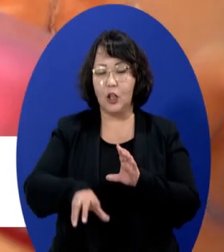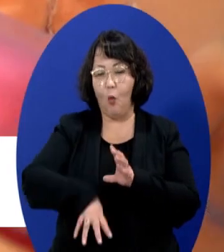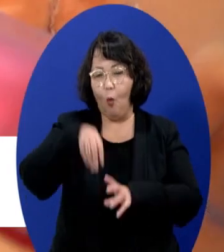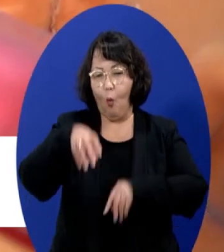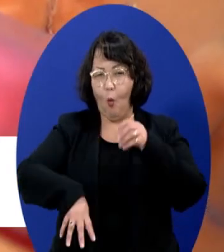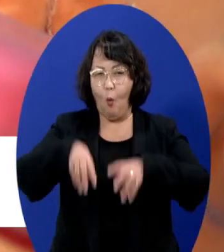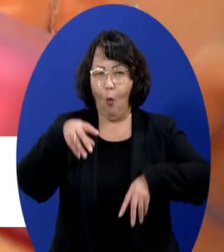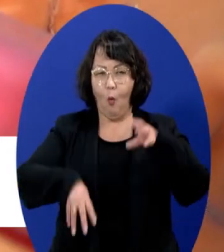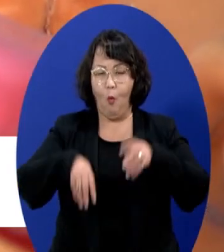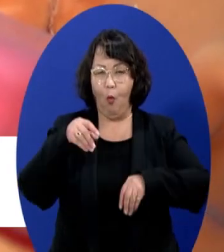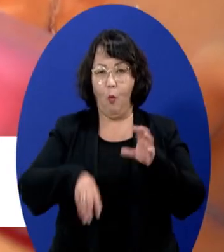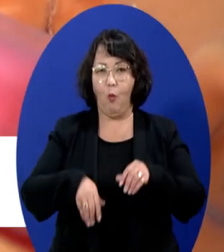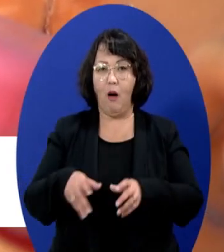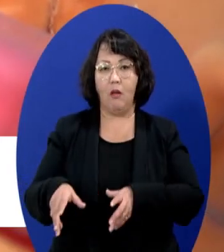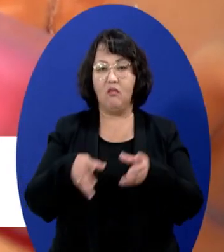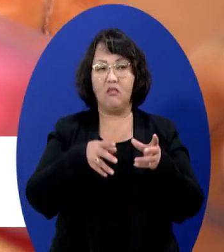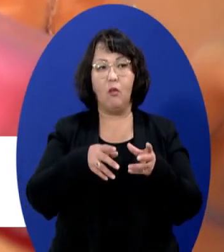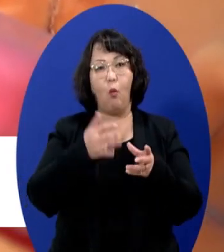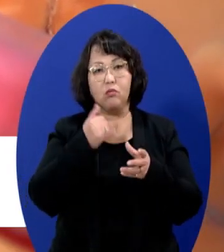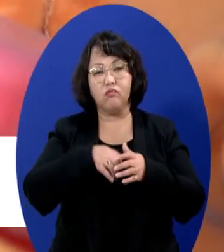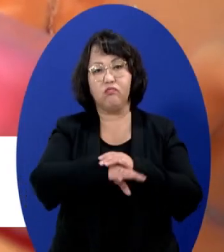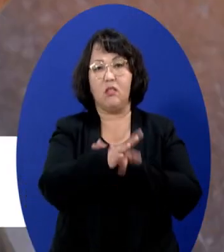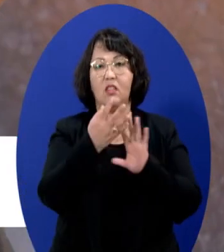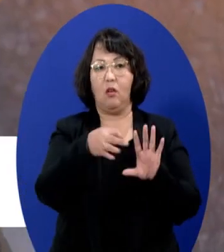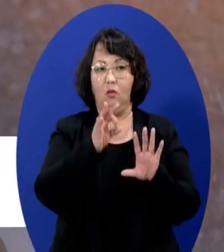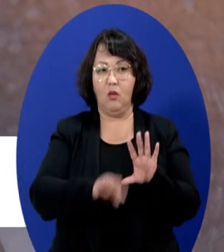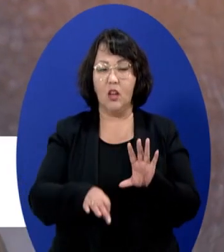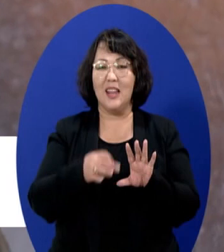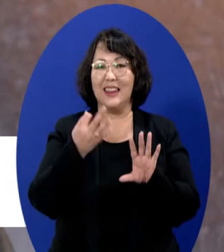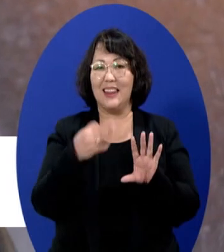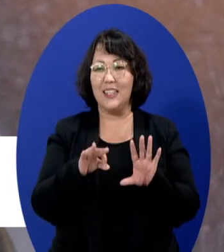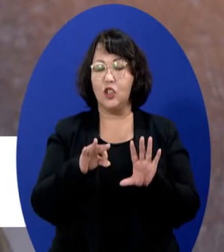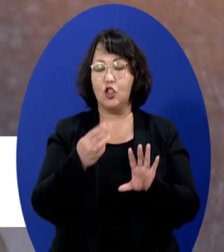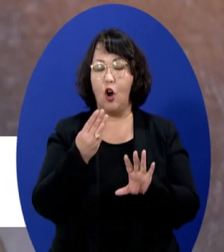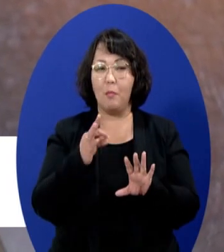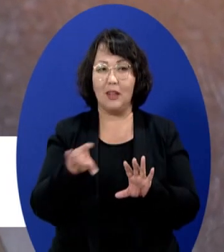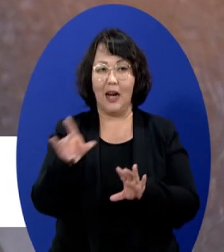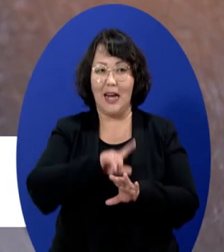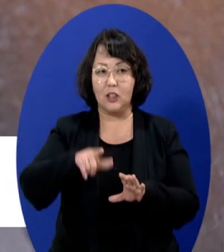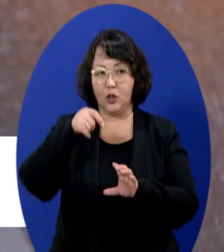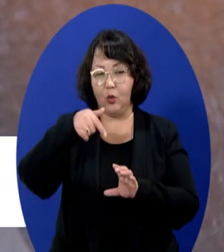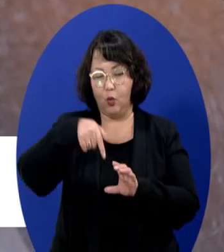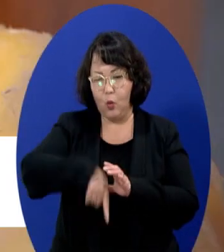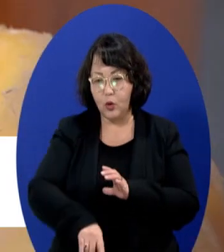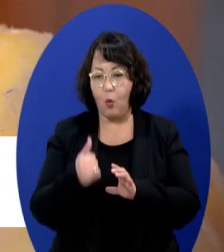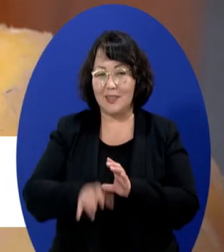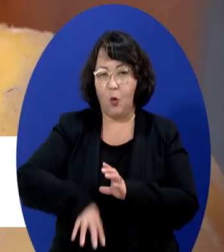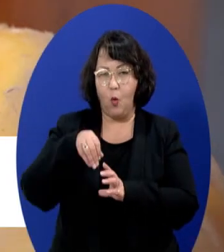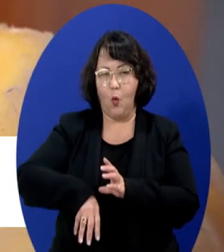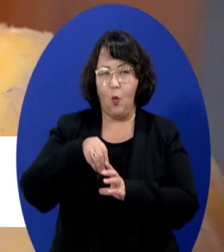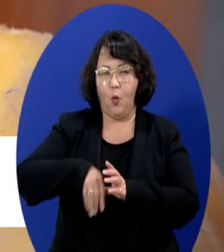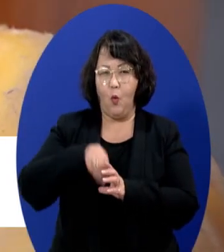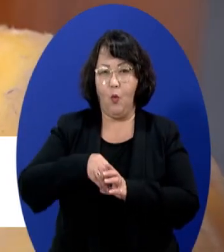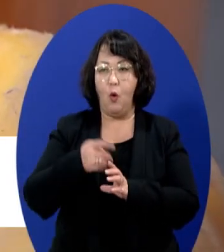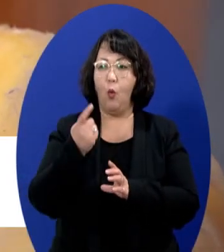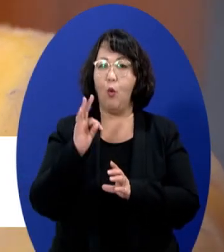усаар хангадаг юм. Зөвхөн нийслэл гэхэд жилд дунджаар 80 орчим сая шоометр газрын гүний ус хэрэглэж байна. Тиймээс энэ тэнд гаргасан гүний ус